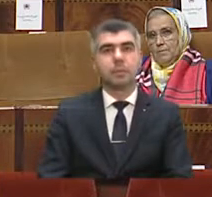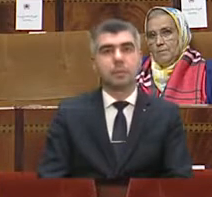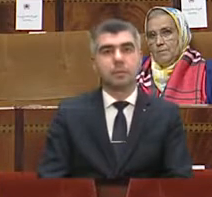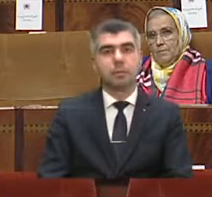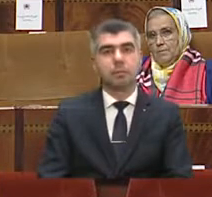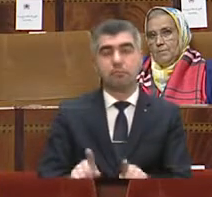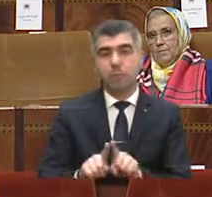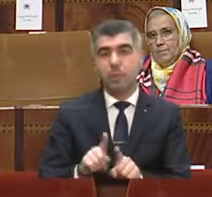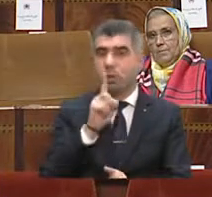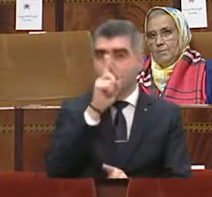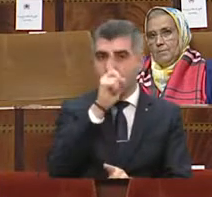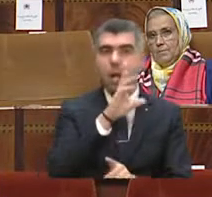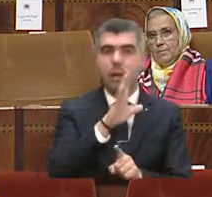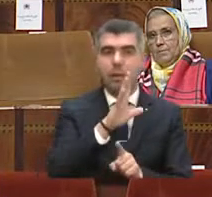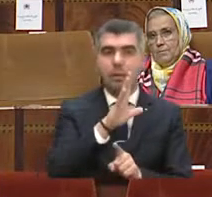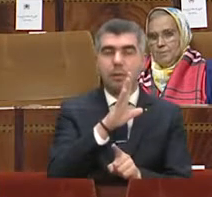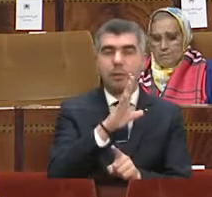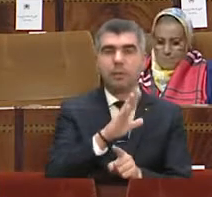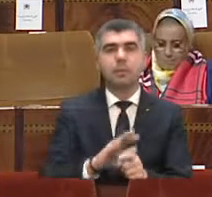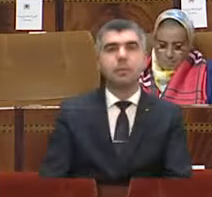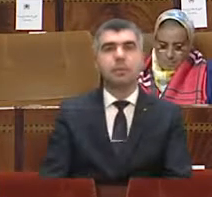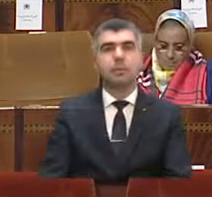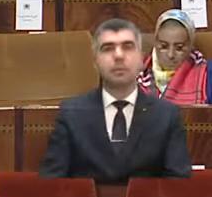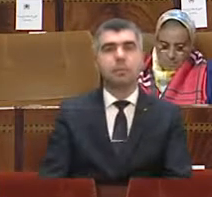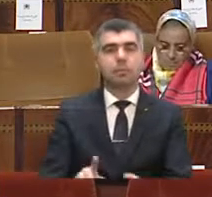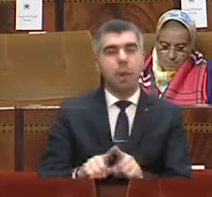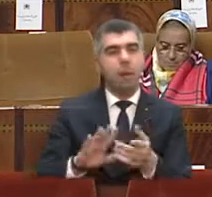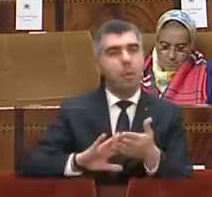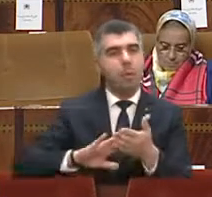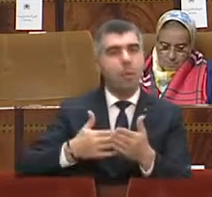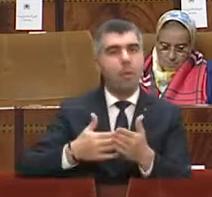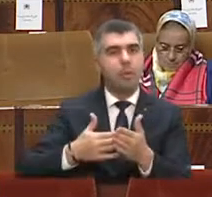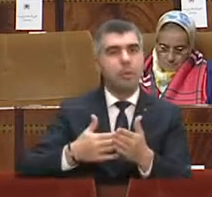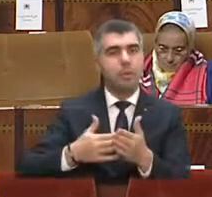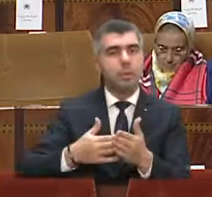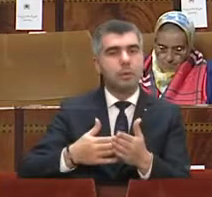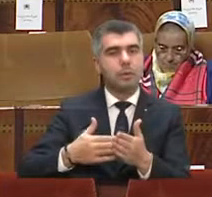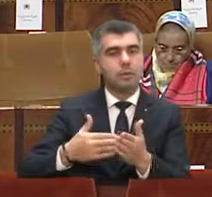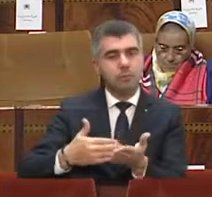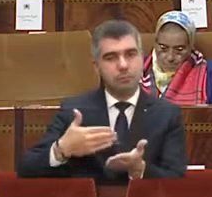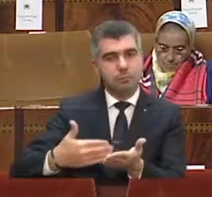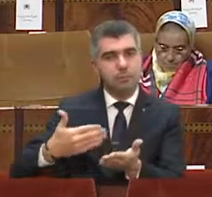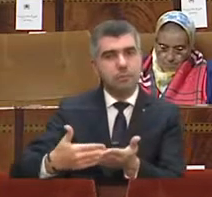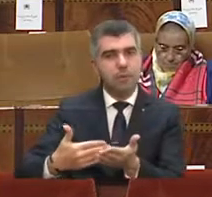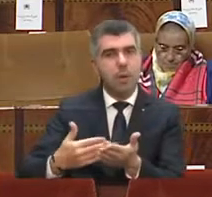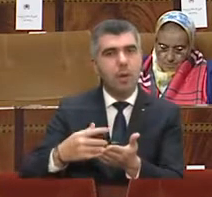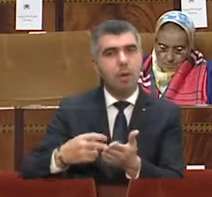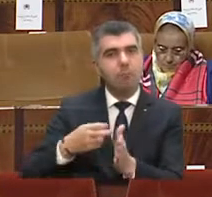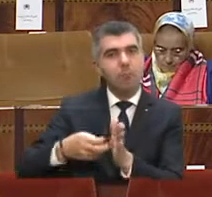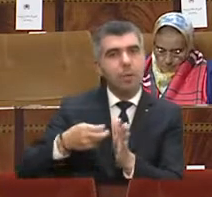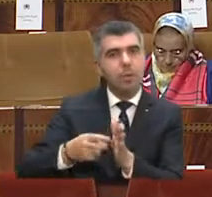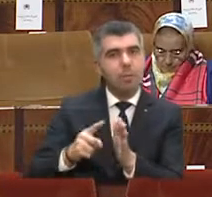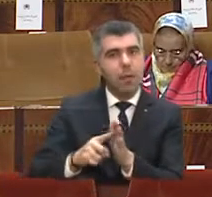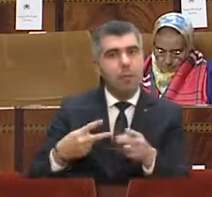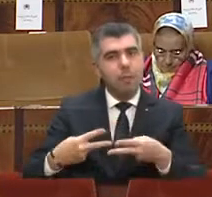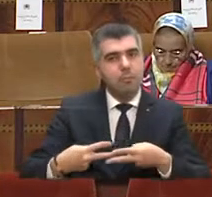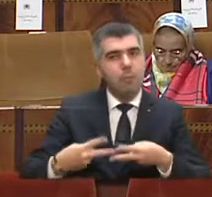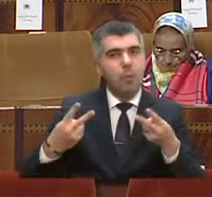أملنا كبير أن تخرج جميع المحطات المتبقية لحيز الوجود. للأسف، لأن الساكنة